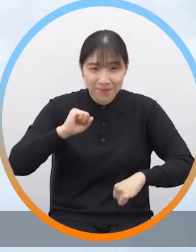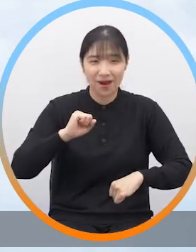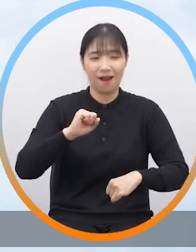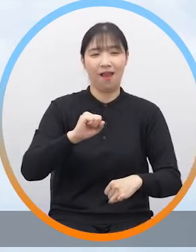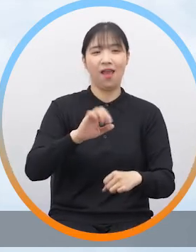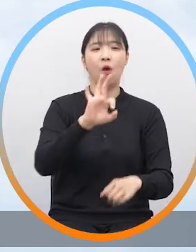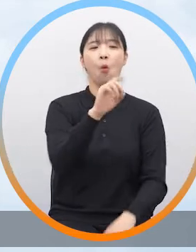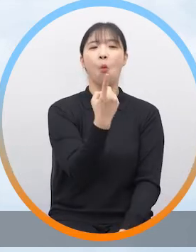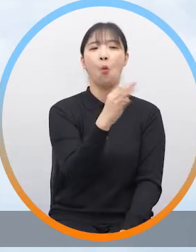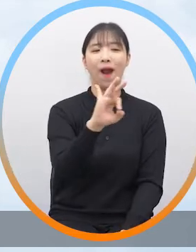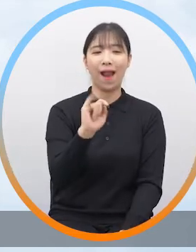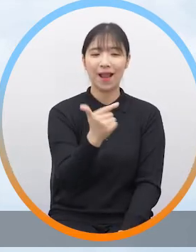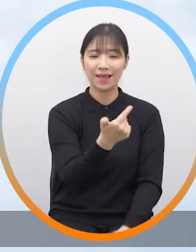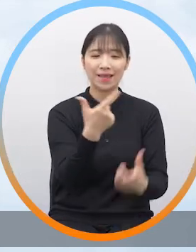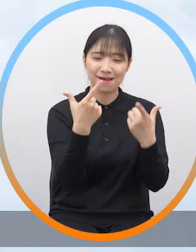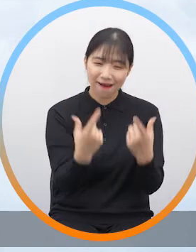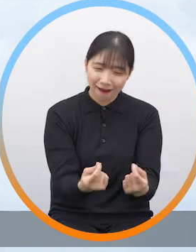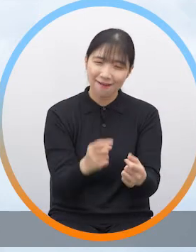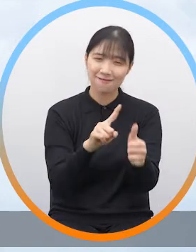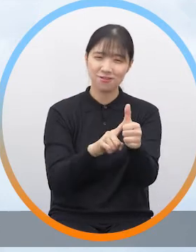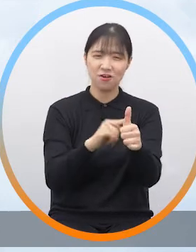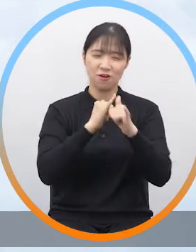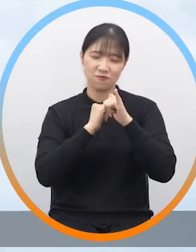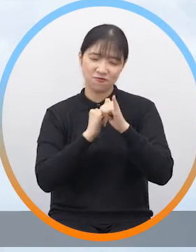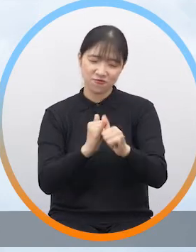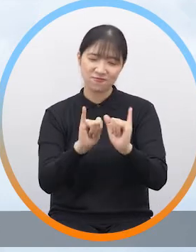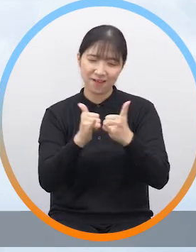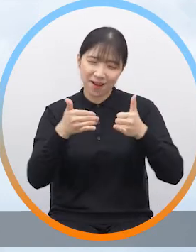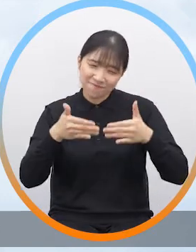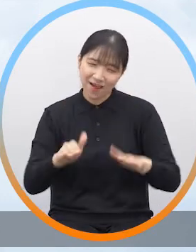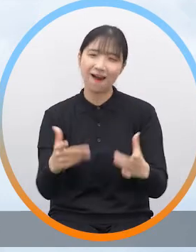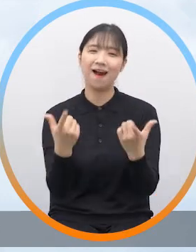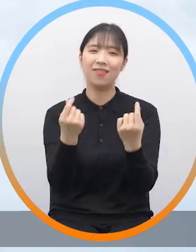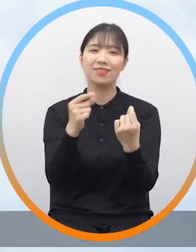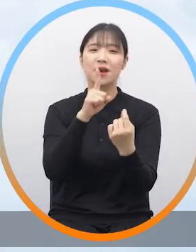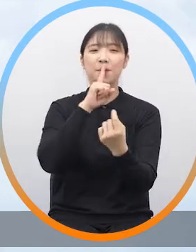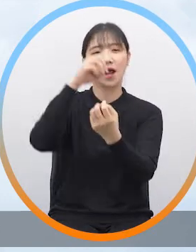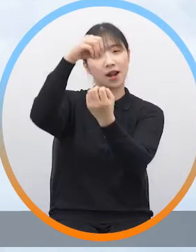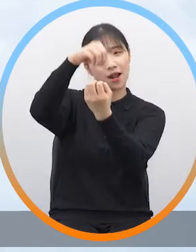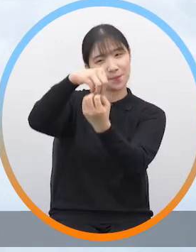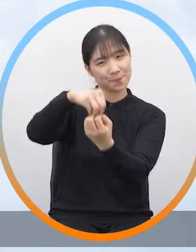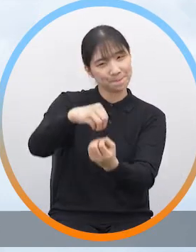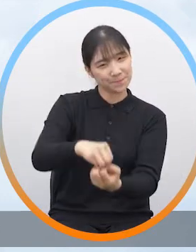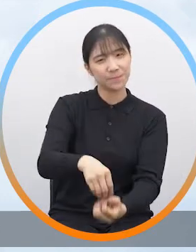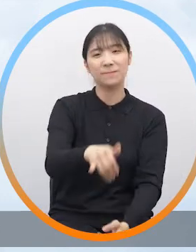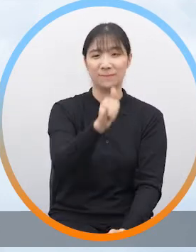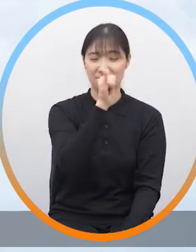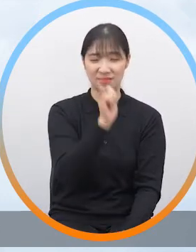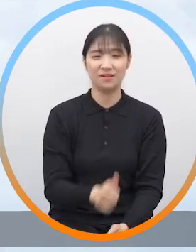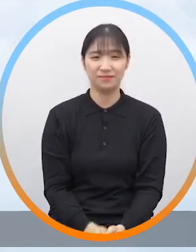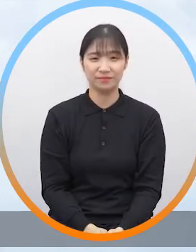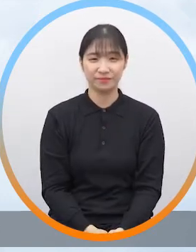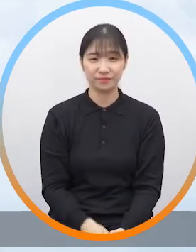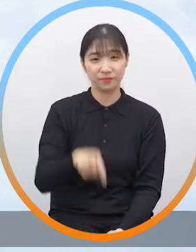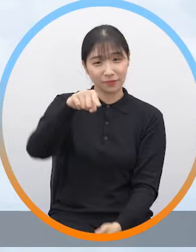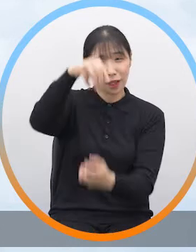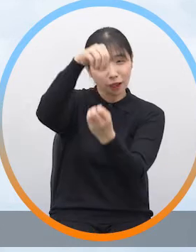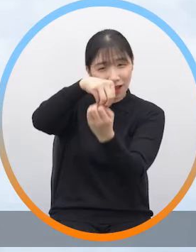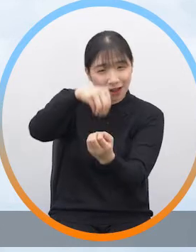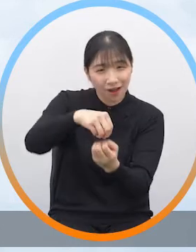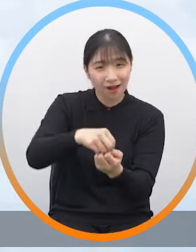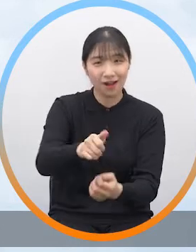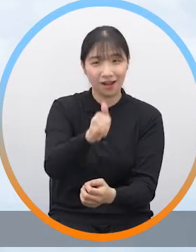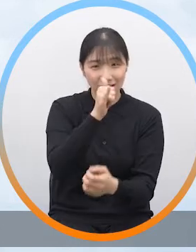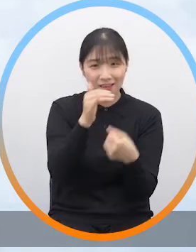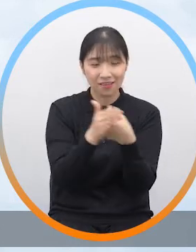왕인 박사와 같은 성인을 낳는다, 이런 이야기가 지금도 전해 오고 있습니다. 이런 전설이 있는